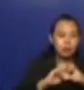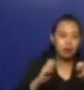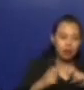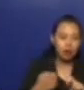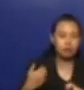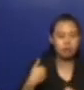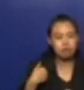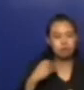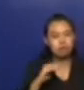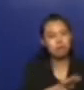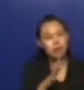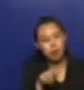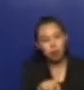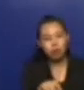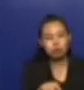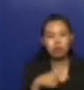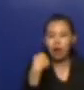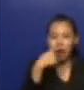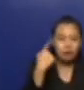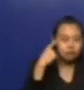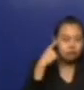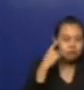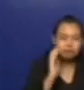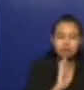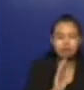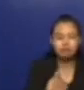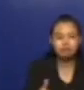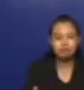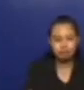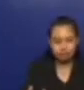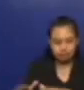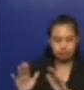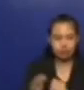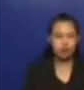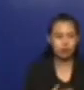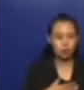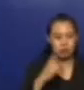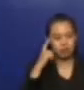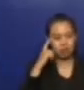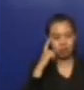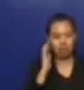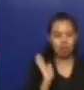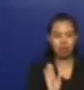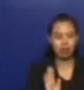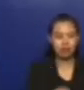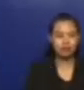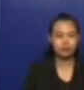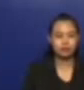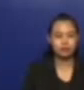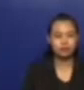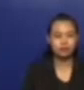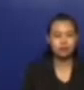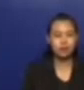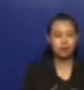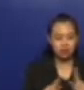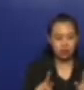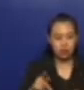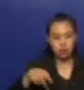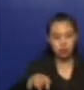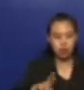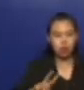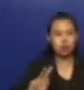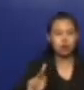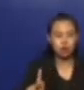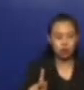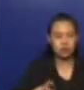พออันนี้ผมไม่ไปพูดถึงหรอกว่าใครเขาทำอะไรกันเพราะผมรู้ไม่จริงแต่ไอ้พ.ร.ก.บ